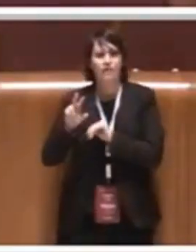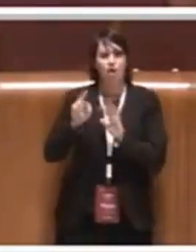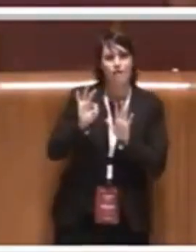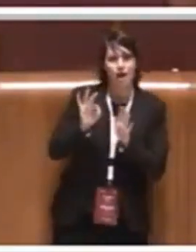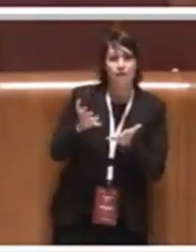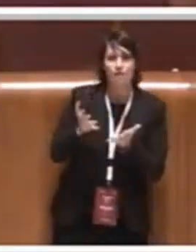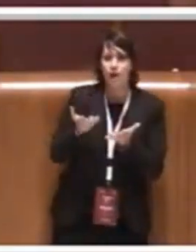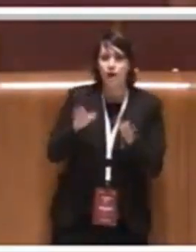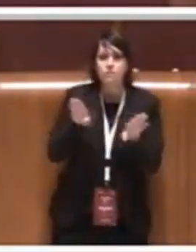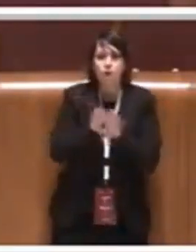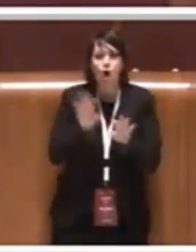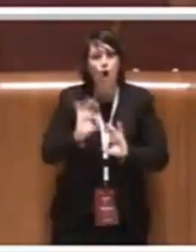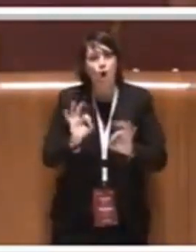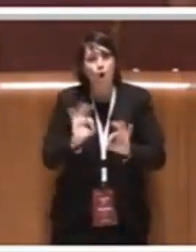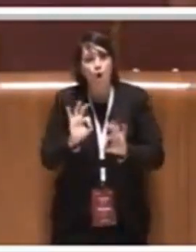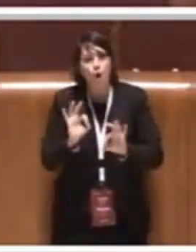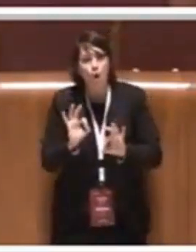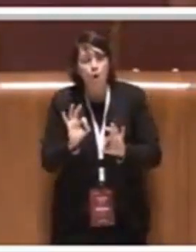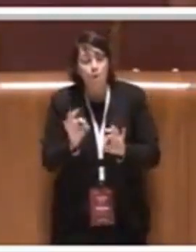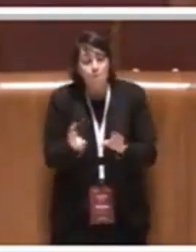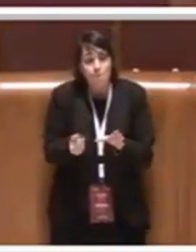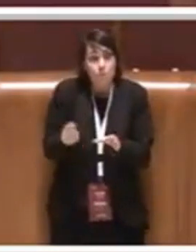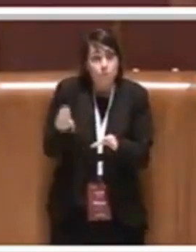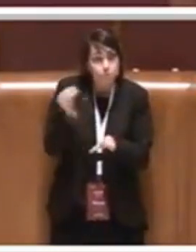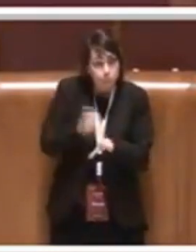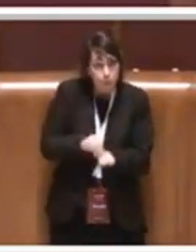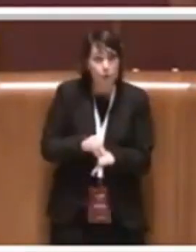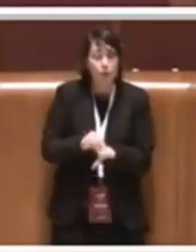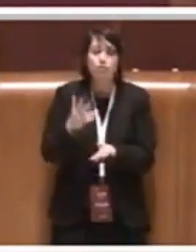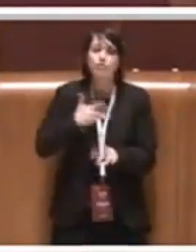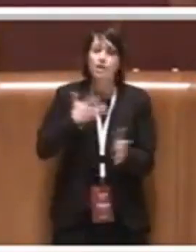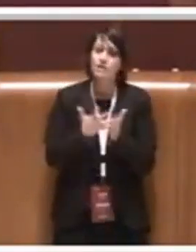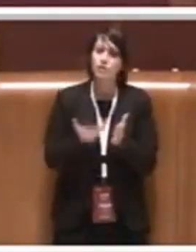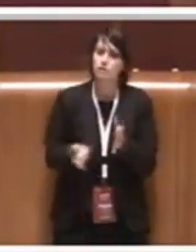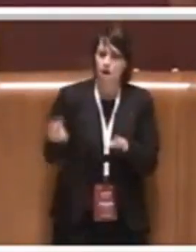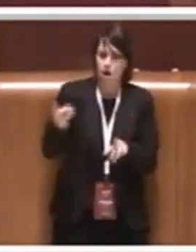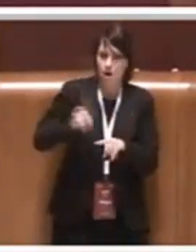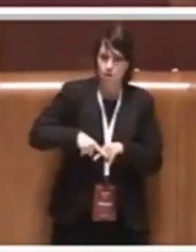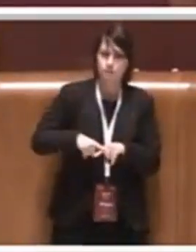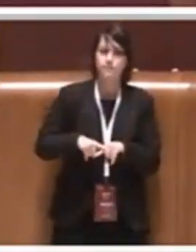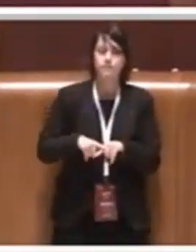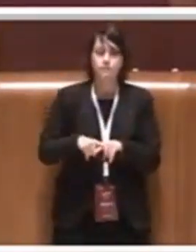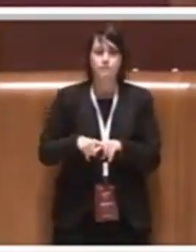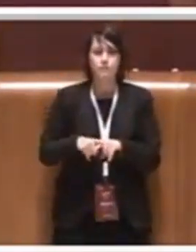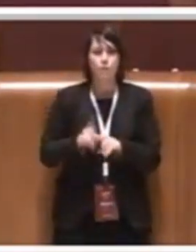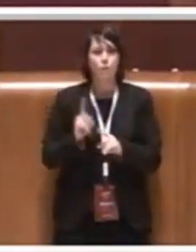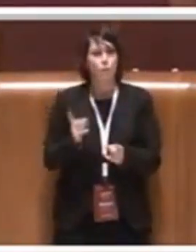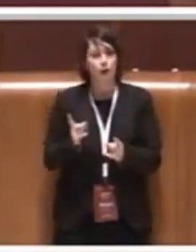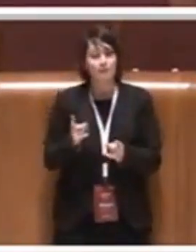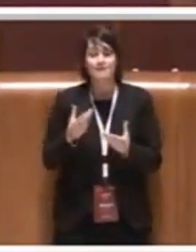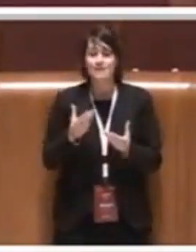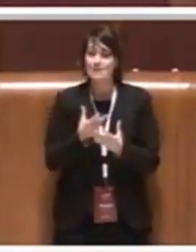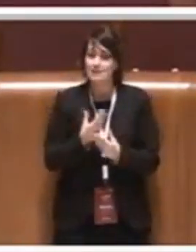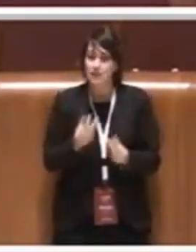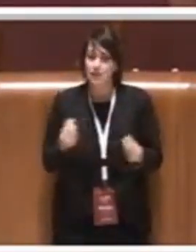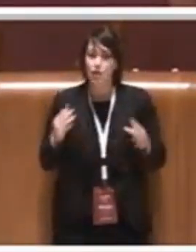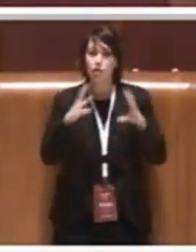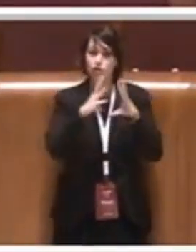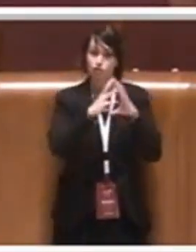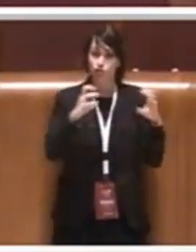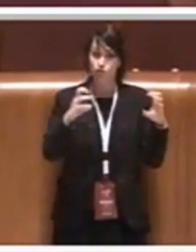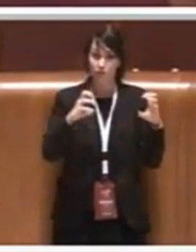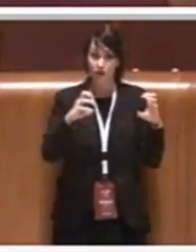concluse. A tutto ciò si va a sommare anche un'altra difficoltà che spesso le imprese, le società